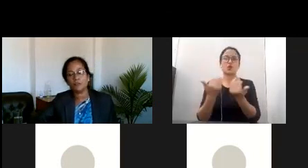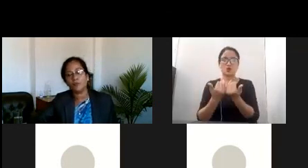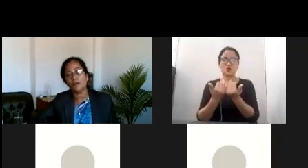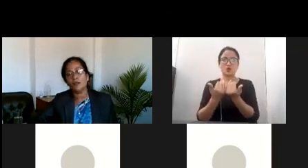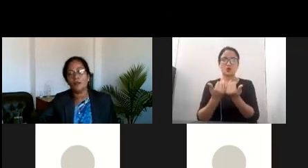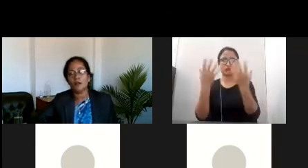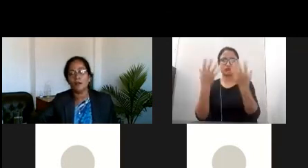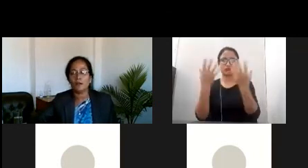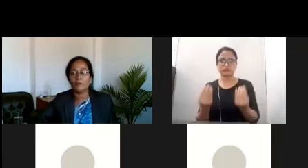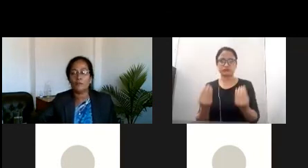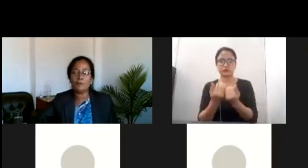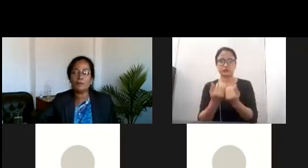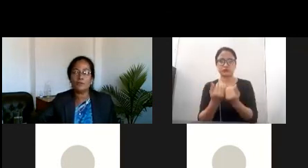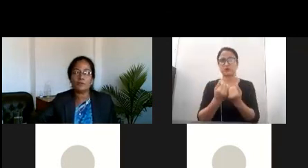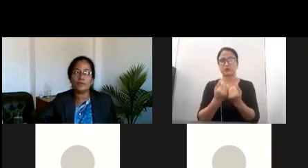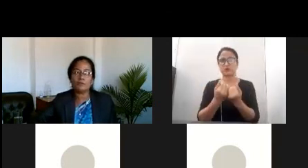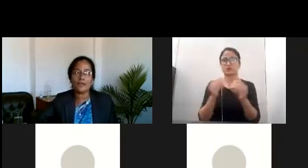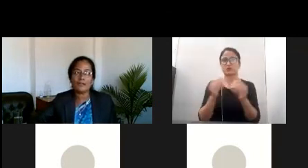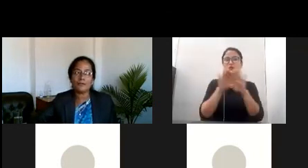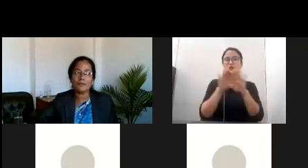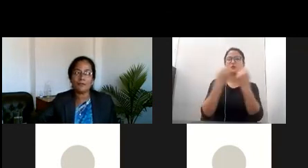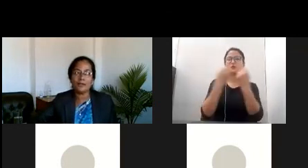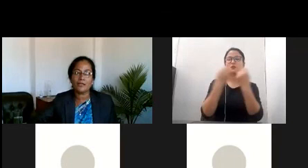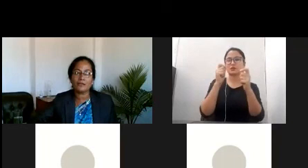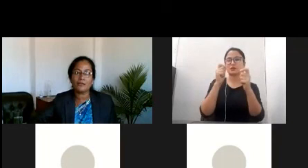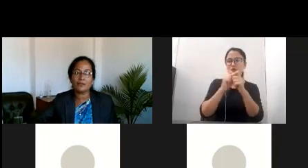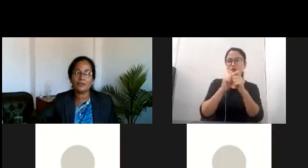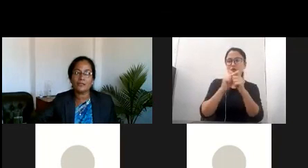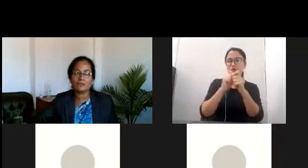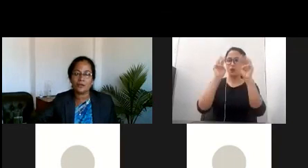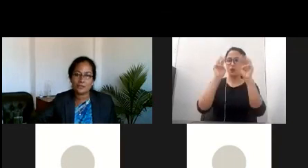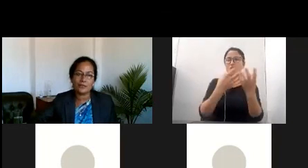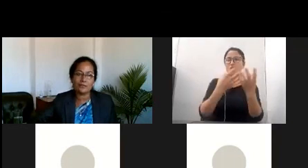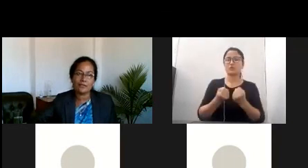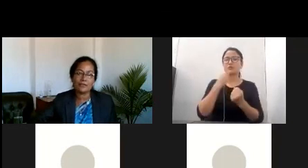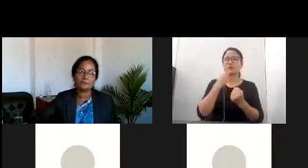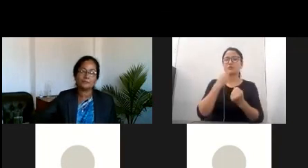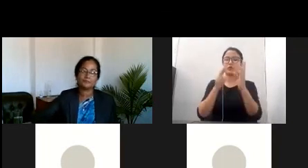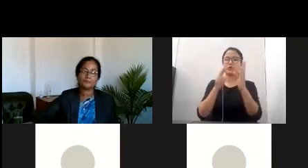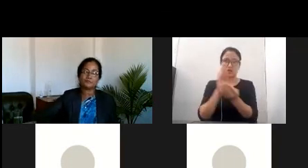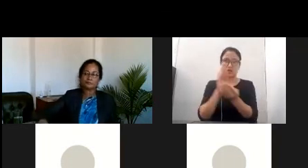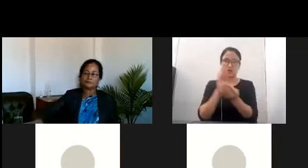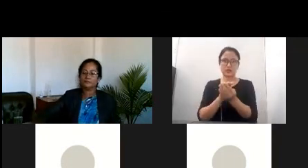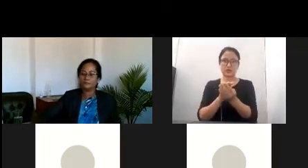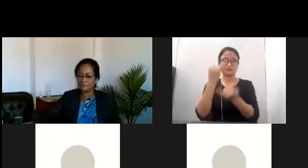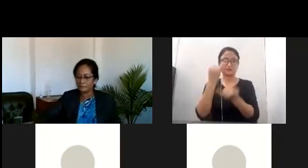गर्न महत्त्वपूर्ण उपलब्धि होस् भन्ने कुरा राख्दै मेरा भनाइ यही अन्त गर्न चाहन्छु। हस्त, धन्यवाद।